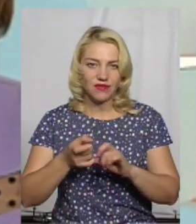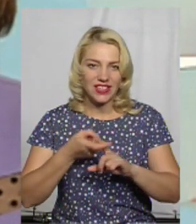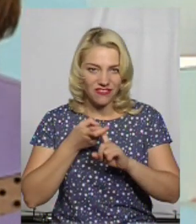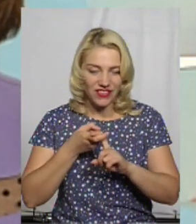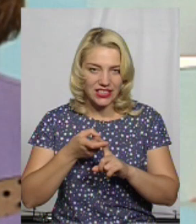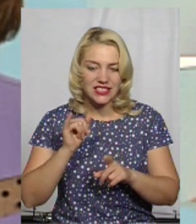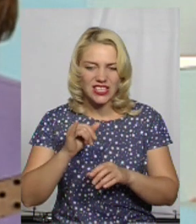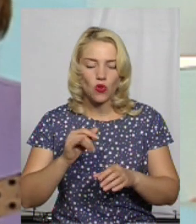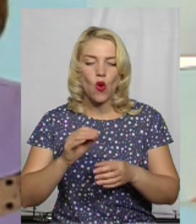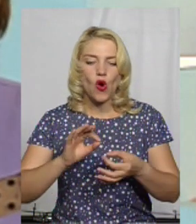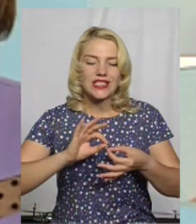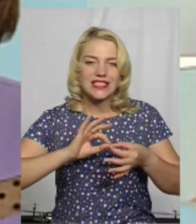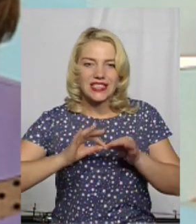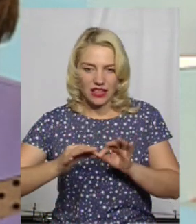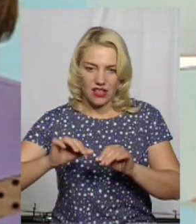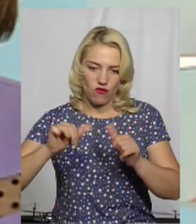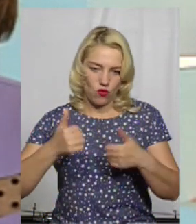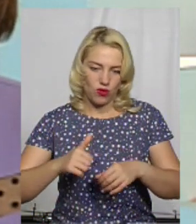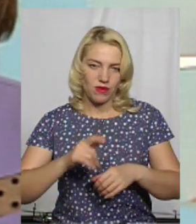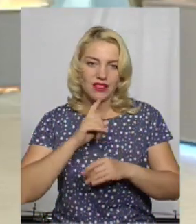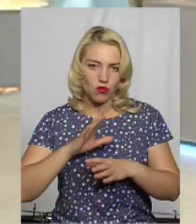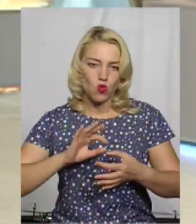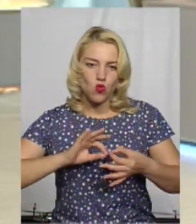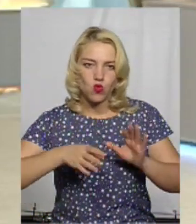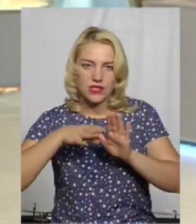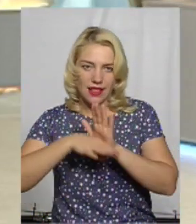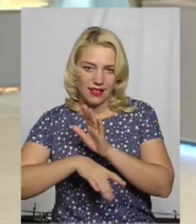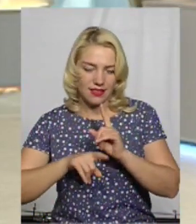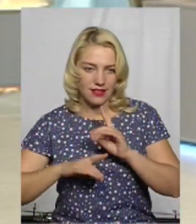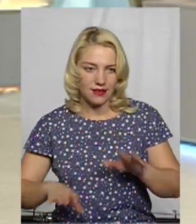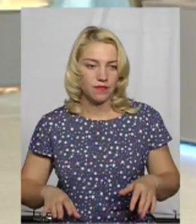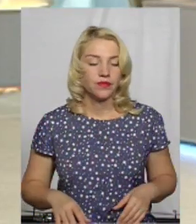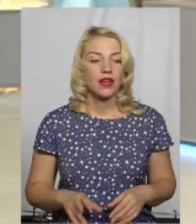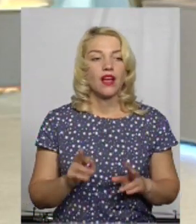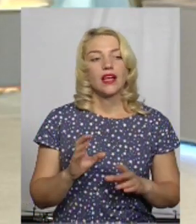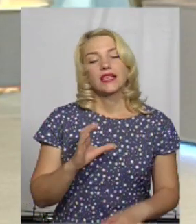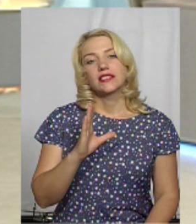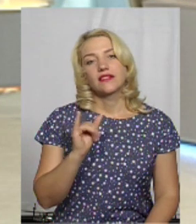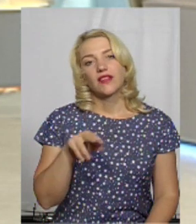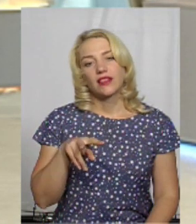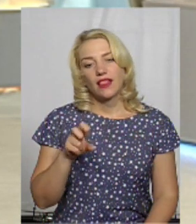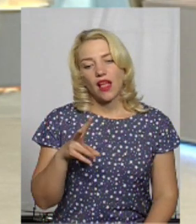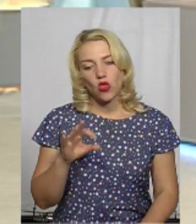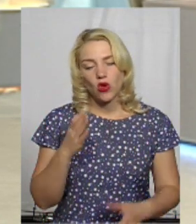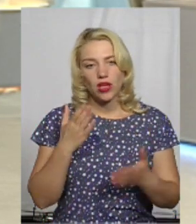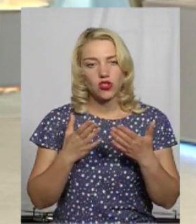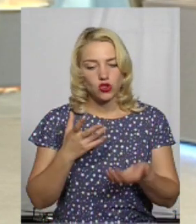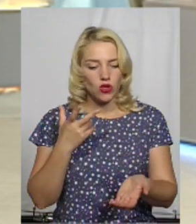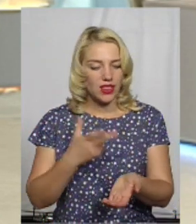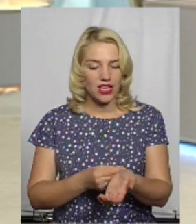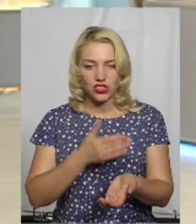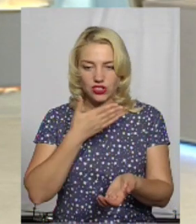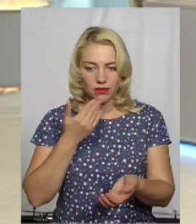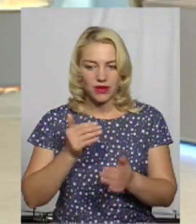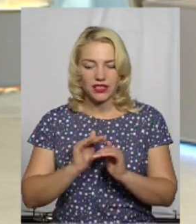скажімо так, уникнення важких ускладнень. Пані Світлано, а як ви гадаєте, нещеплені діти, які не